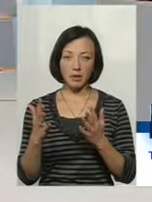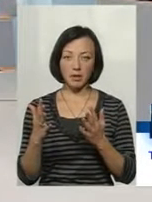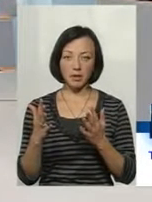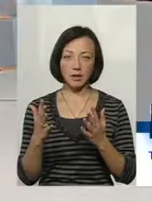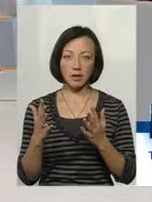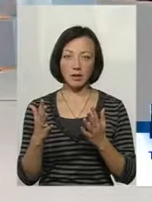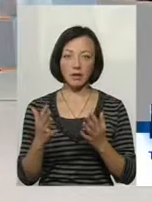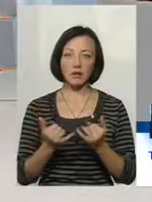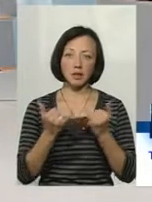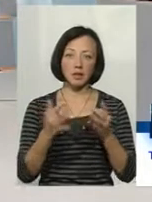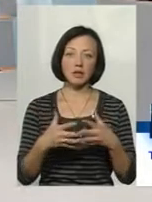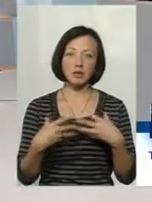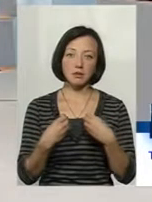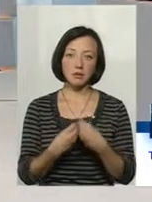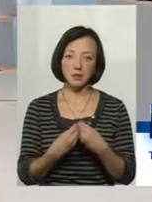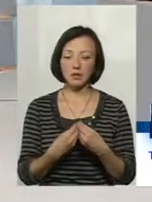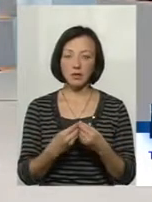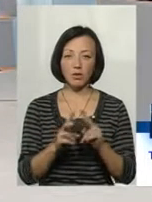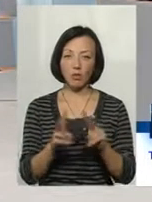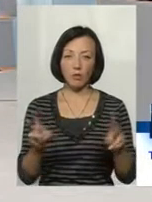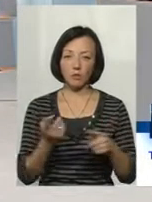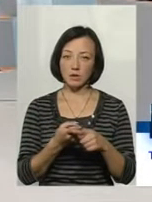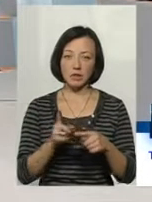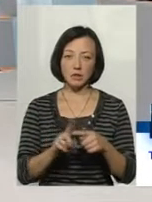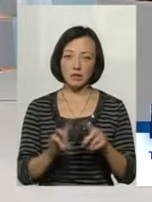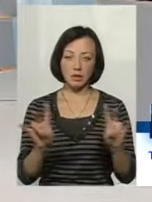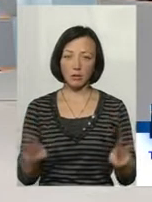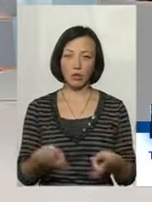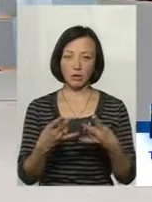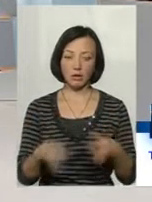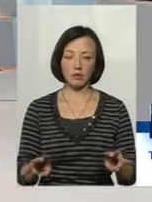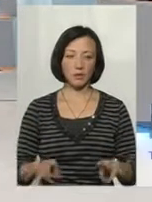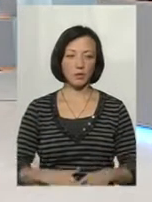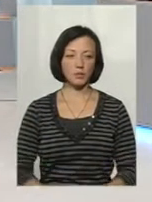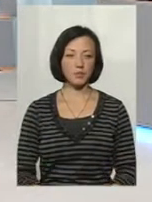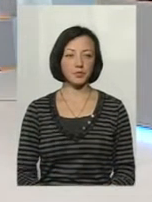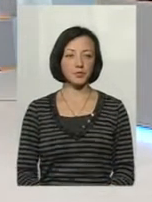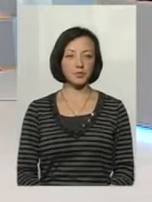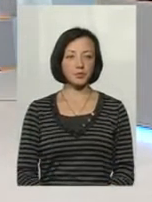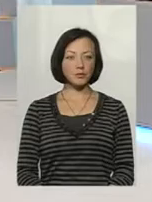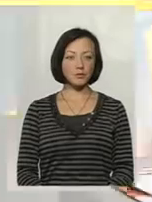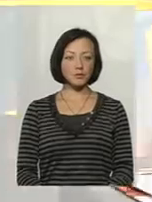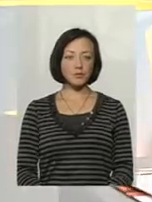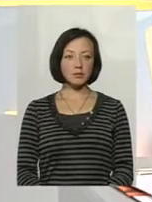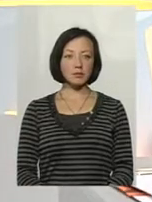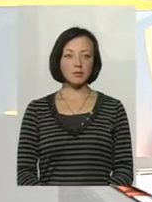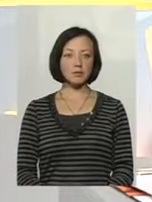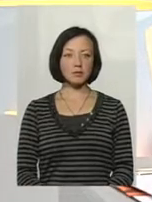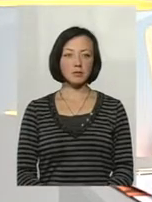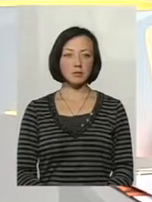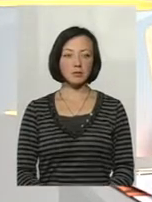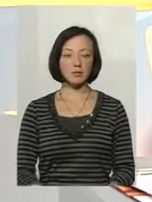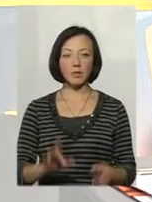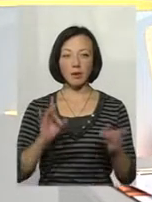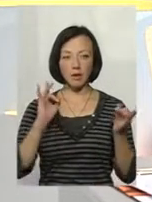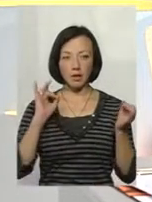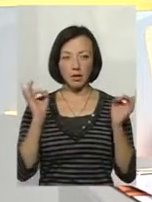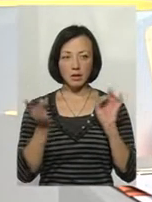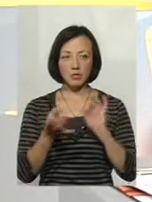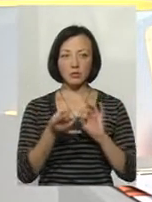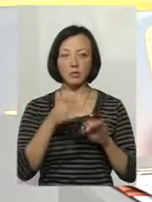трагедія для сім'ї, і нікому, звичайно, цього не потрібно. Нашуміло багато випадків,